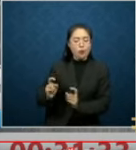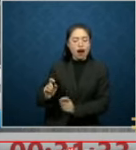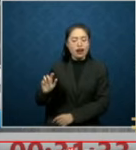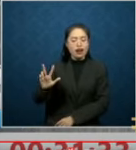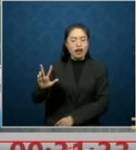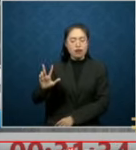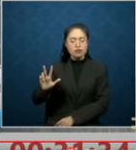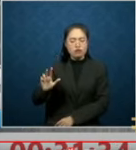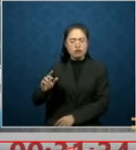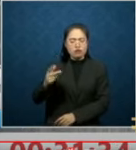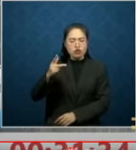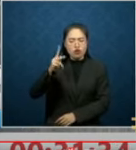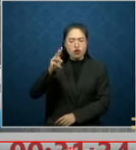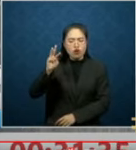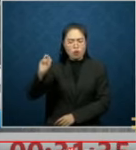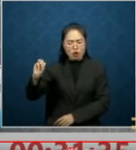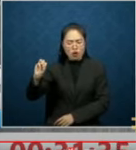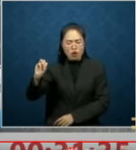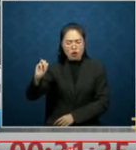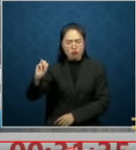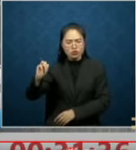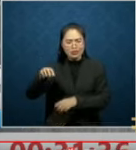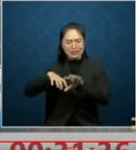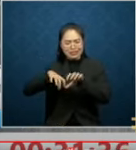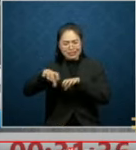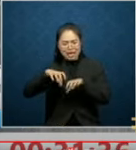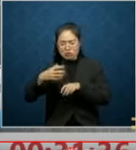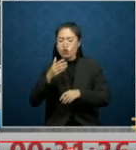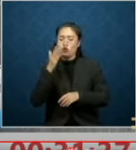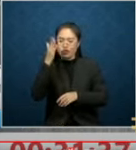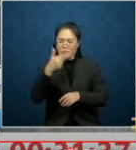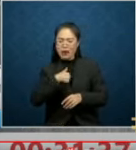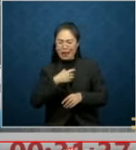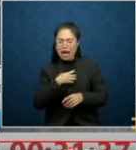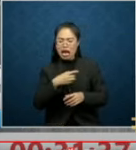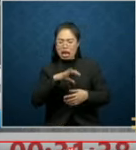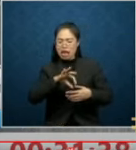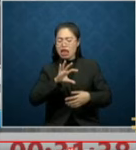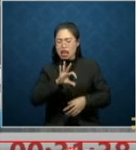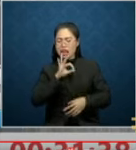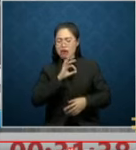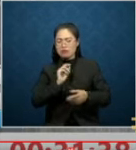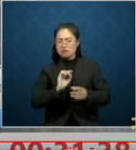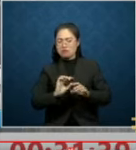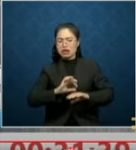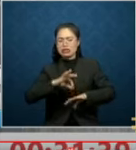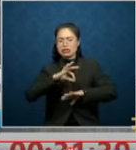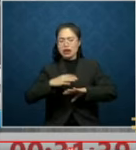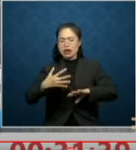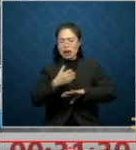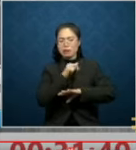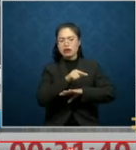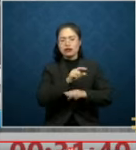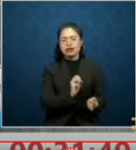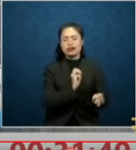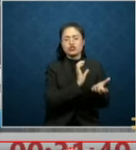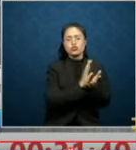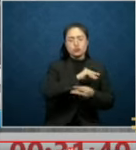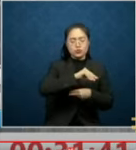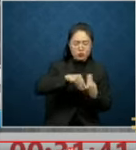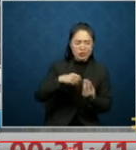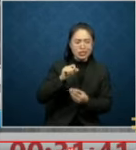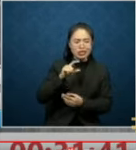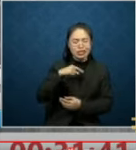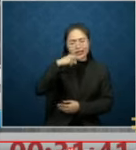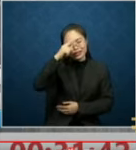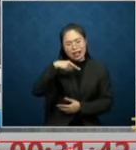ฐมนตรีต้องไม่ไปหาและการแผ่นดินโดยมุ่งสร้างความนิยมทางการเมืองอันอาจก่อให้เกิดความเสียหายต่อระบบเศรษฐกิจของประเทศและประช